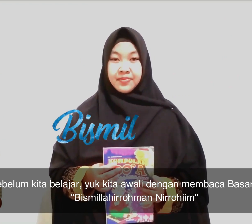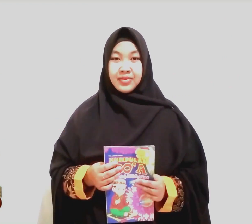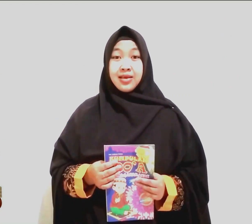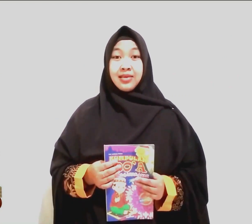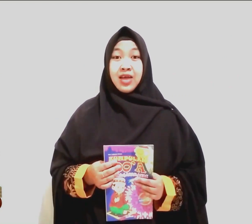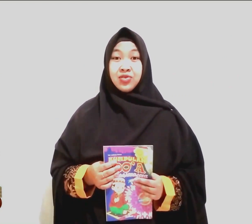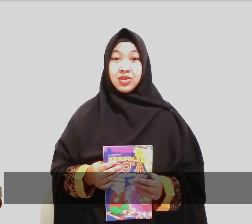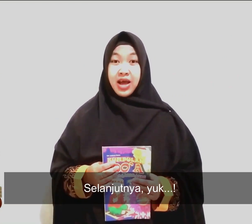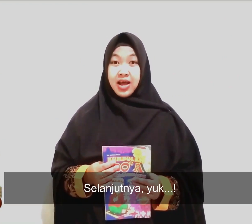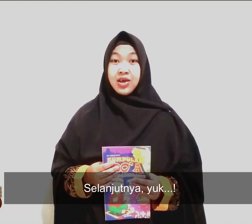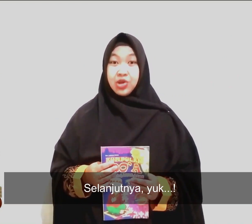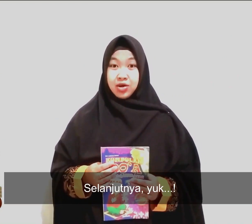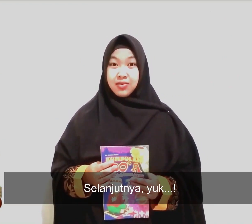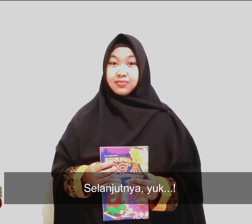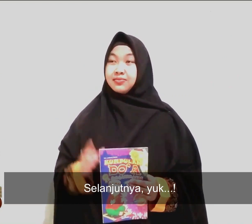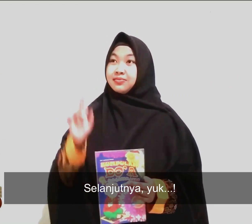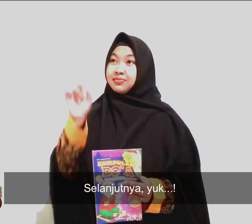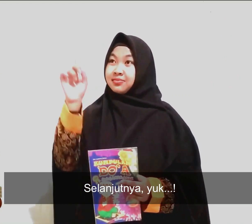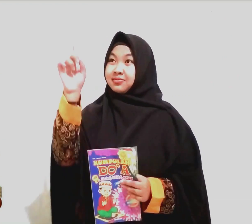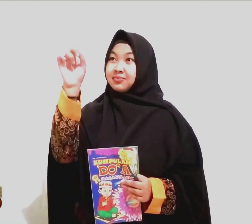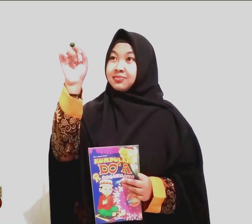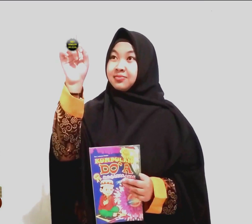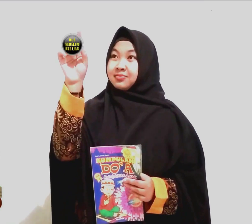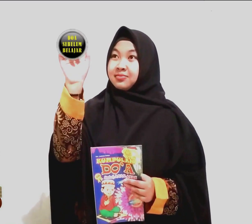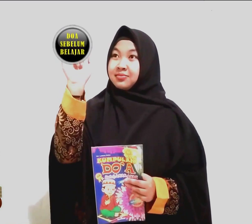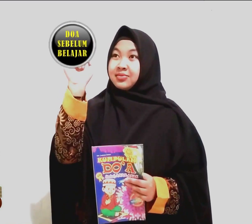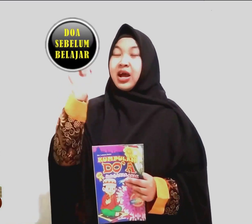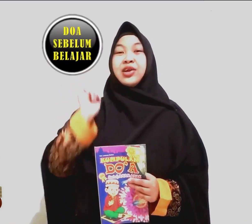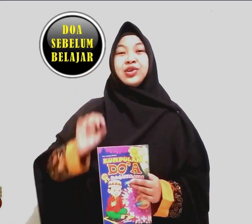Bismillahirrahmanirrahim. Selanjutnya, yuk